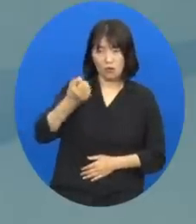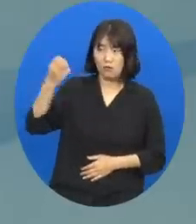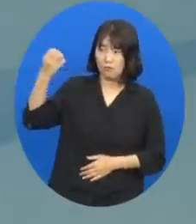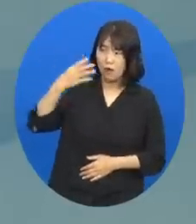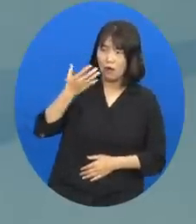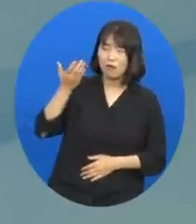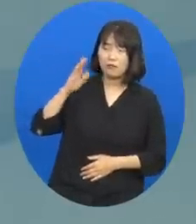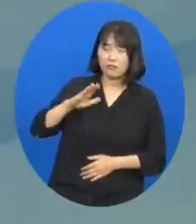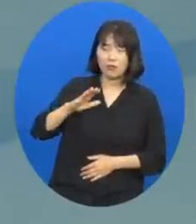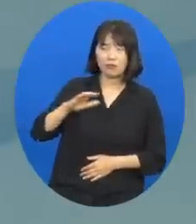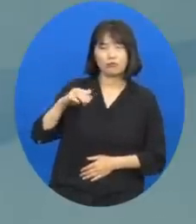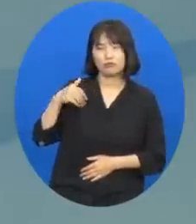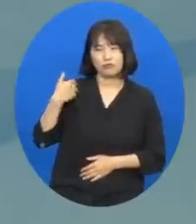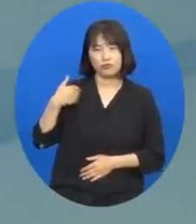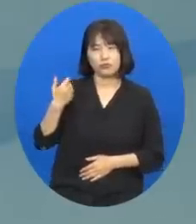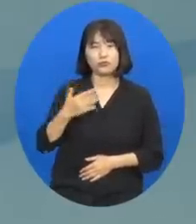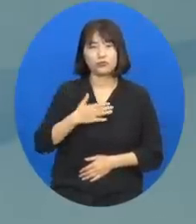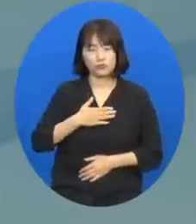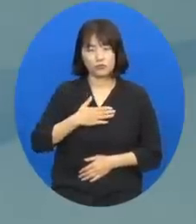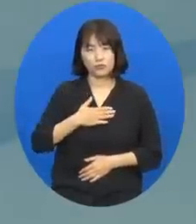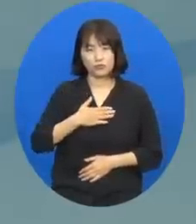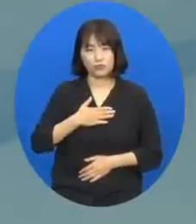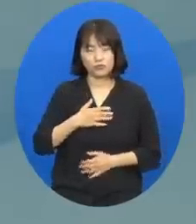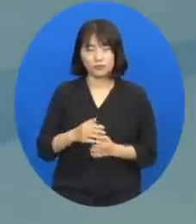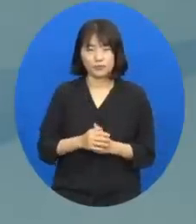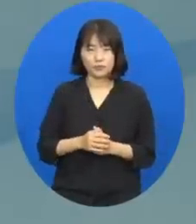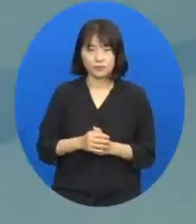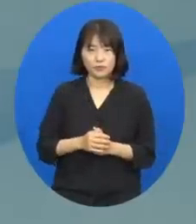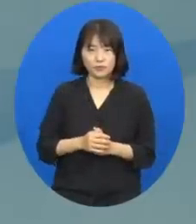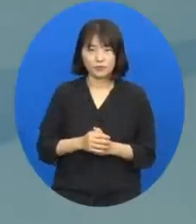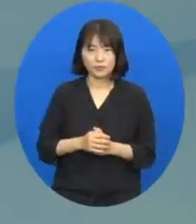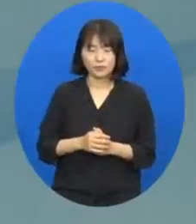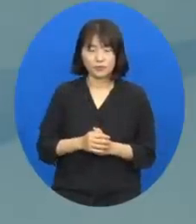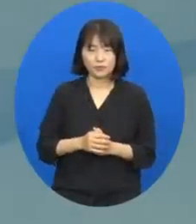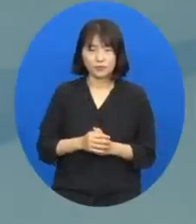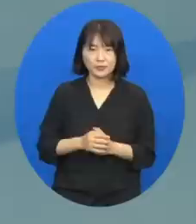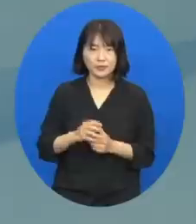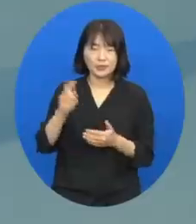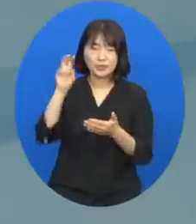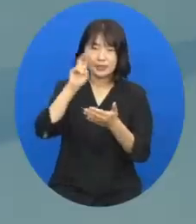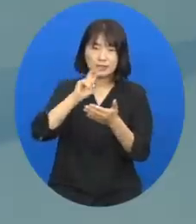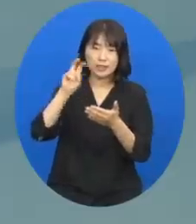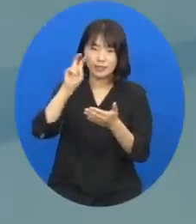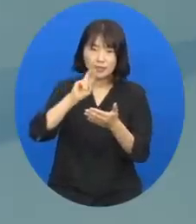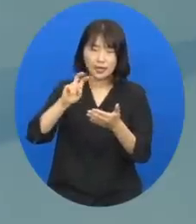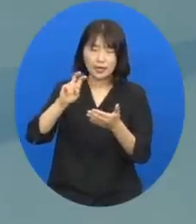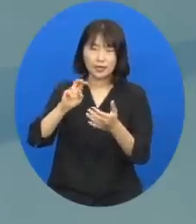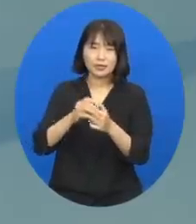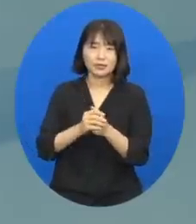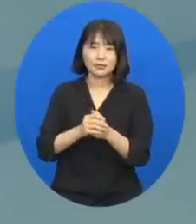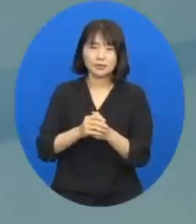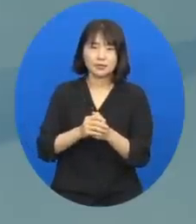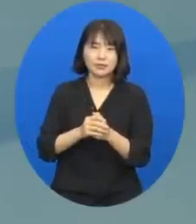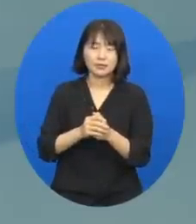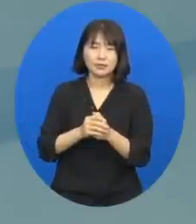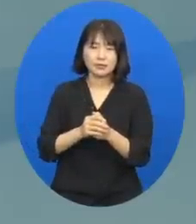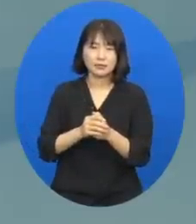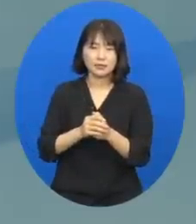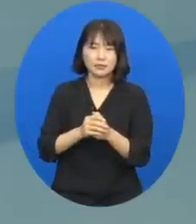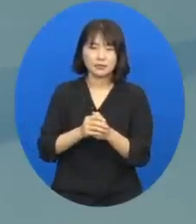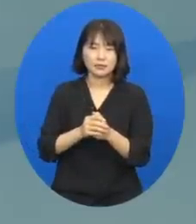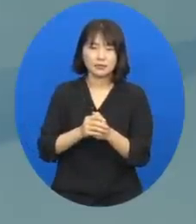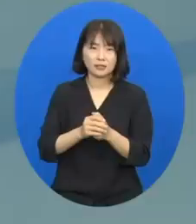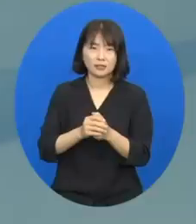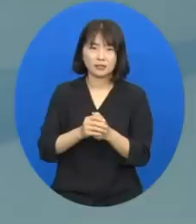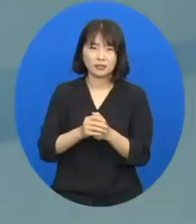거죠 우리가 주님을 더 알기를 원하고 요 2 제목 찬양에 원제는 요 영어를 있게 되었습니다 체이스 틈 아이웰 어 당신의